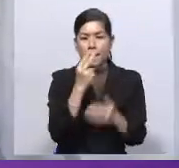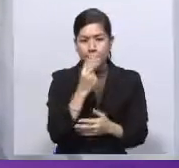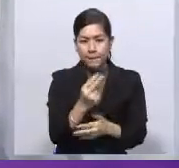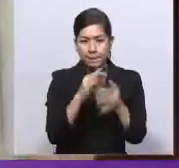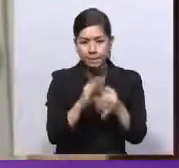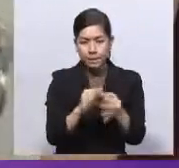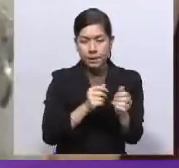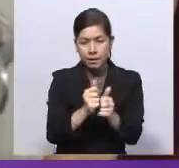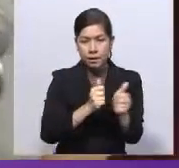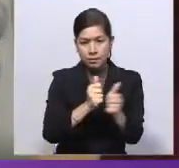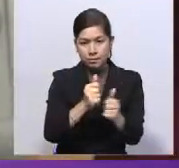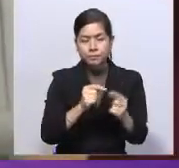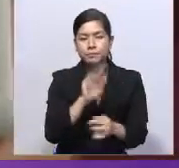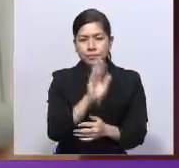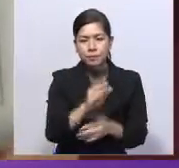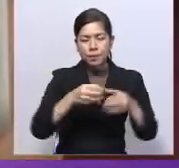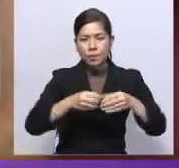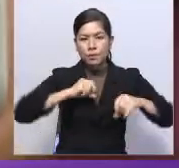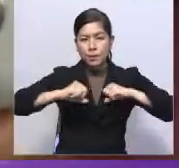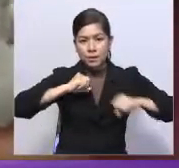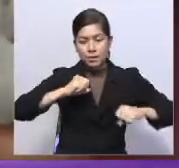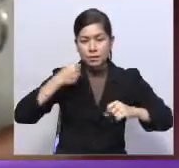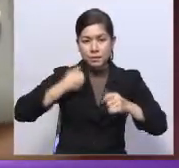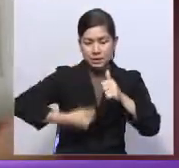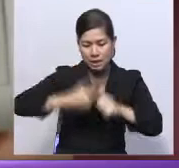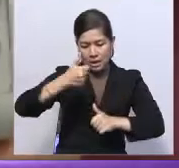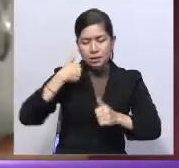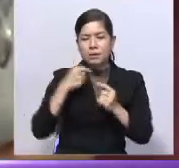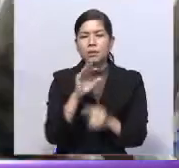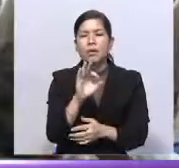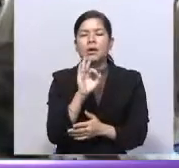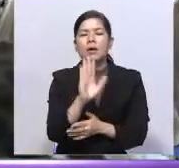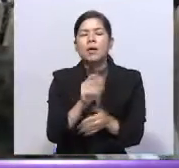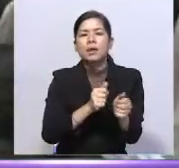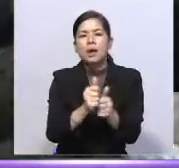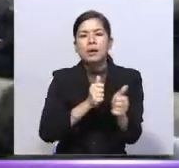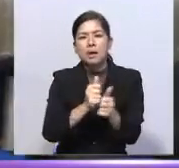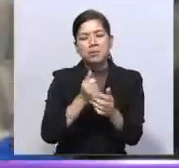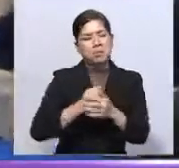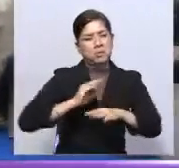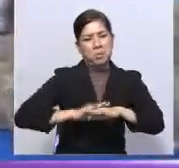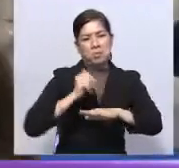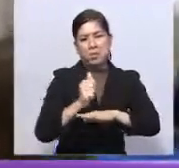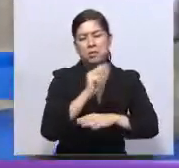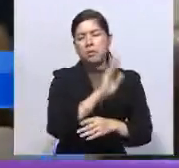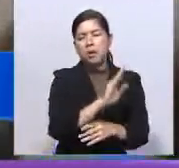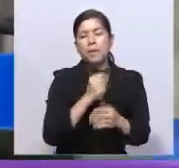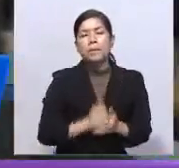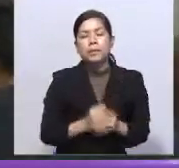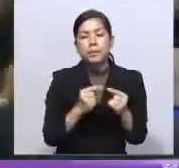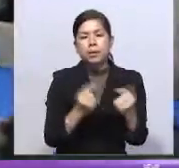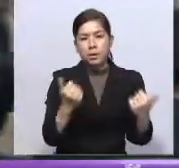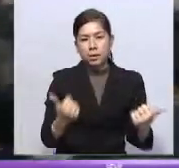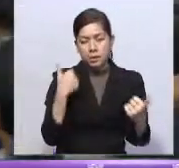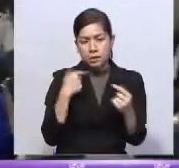ในเรื่องของผลการแข่งขันกันก่อนเยาวชนที่ชนะเลิศและผ่านการคัดเลือกนะคะจากการแข่งขันฝีมือแรงงานระดับภาคมีจำนวนเ